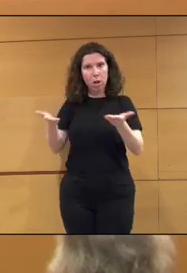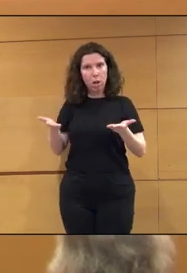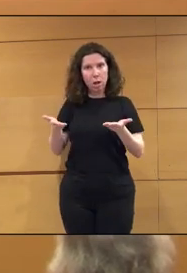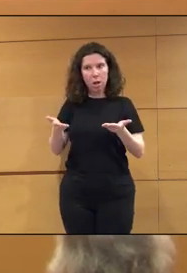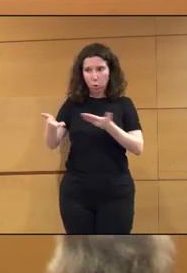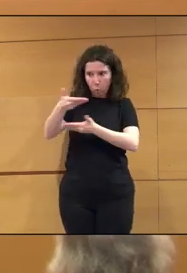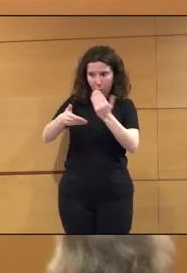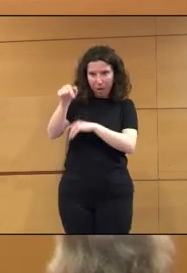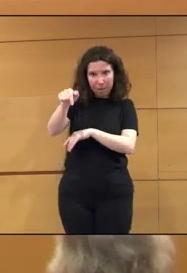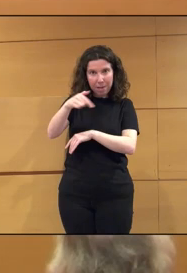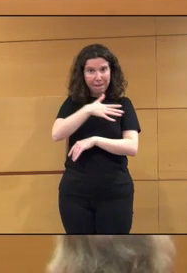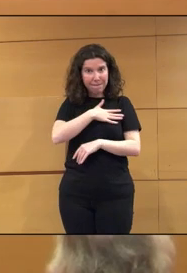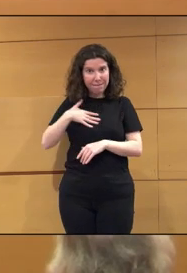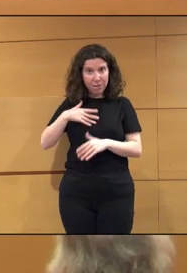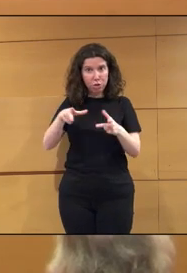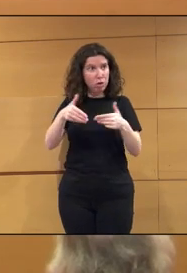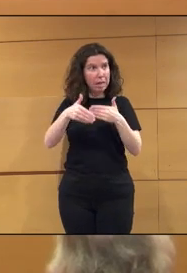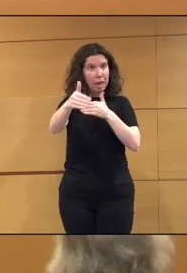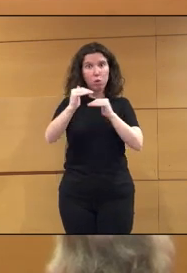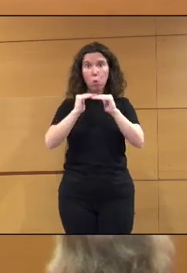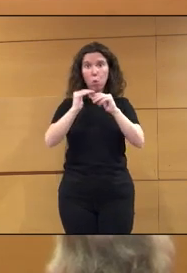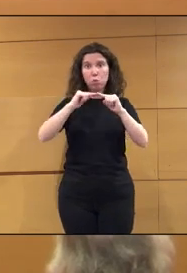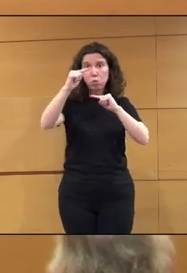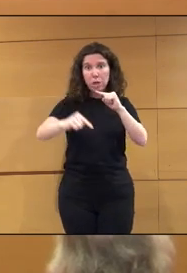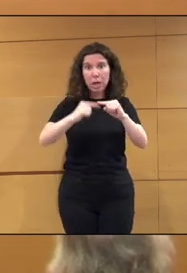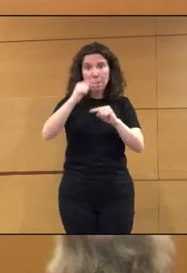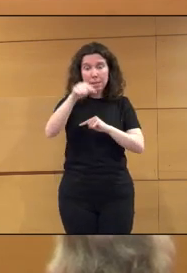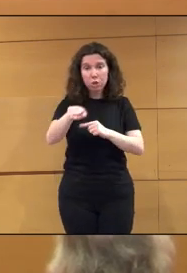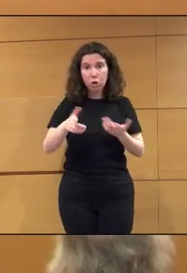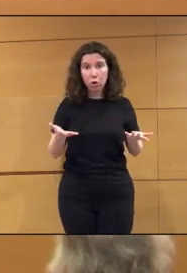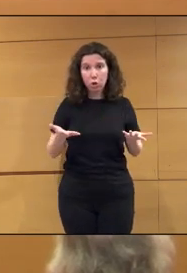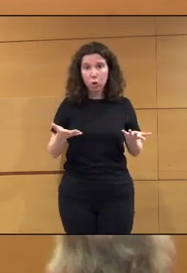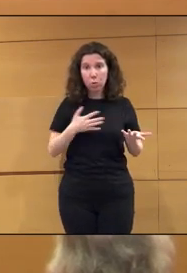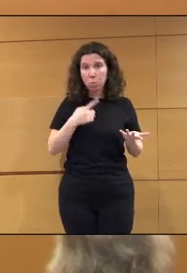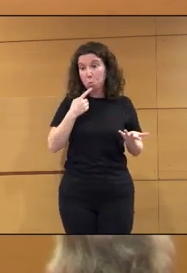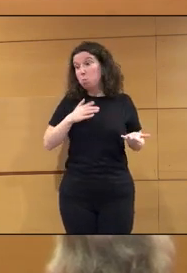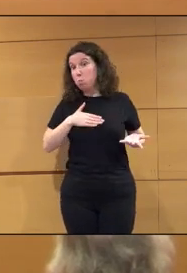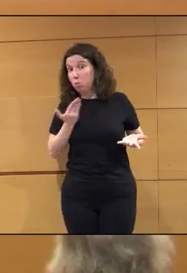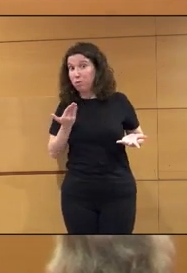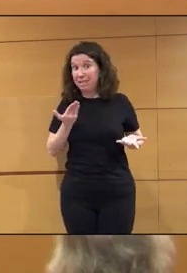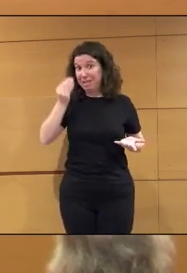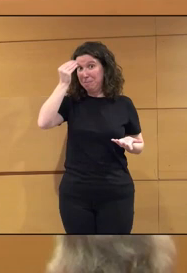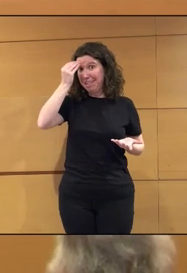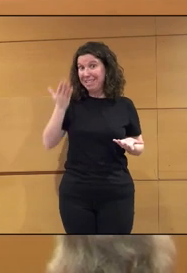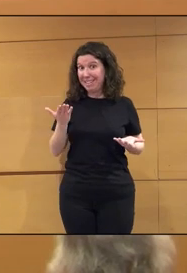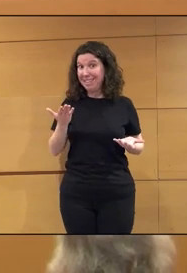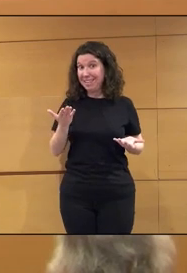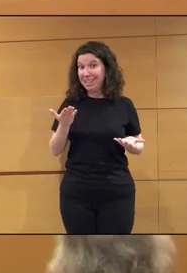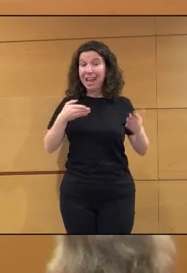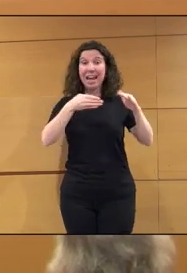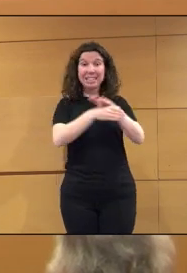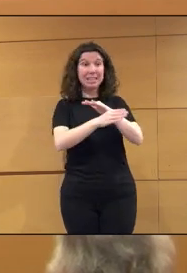No volem una societat sostenible? Doncs potser, no? Abans de solucionar l'accessibilitat del